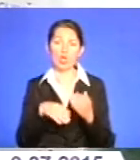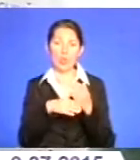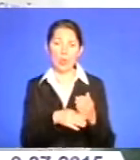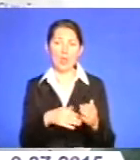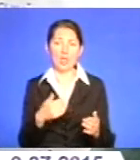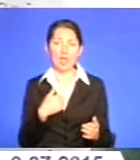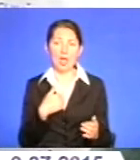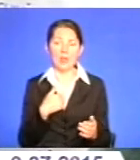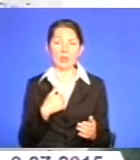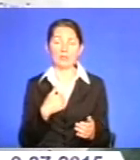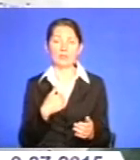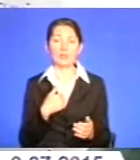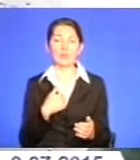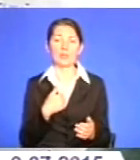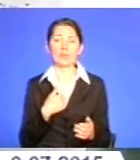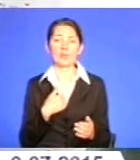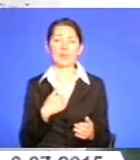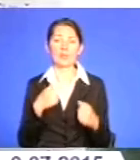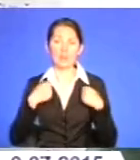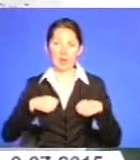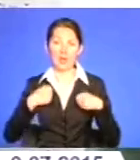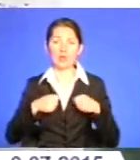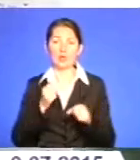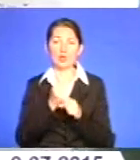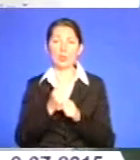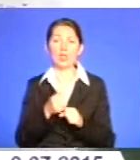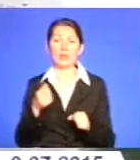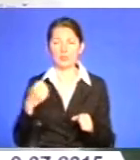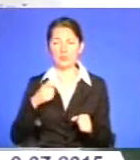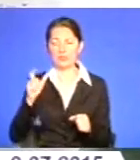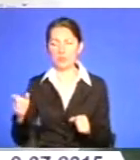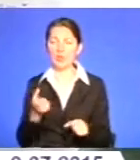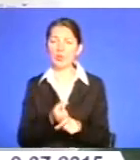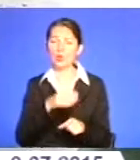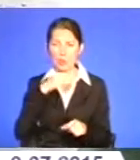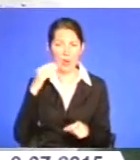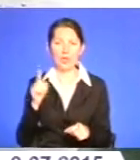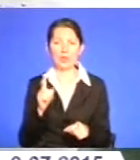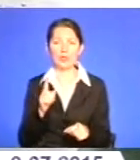там. Лазню зробили солдатську там і дуже багато ще чого